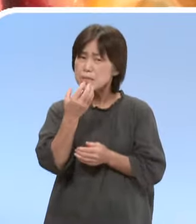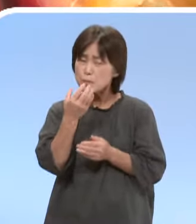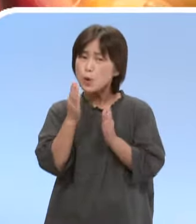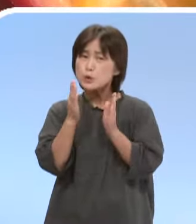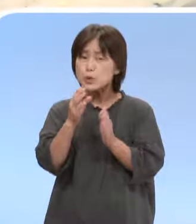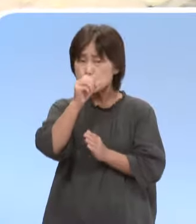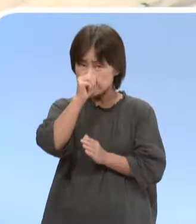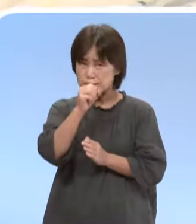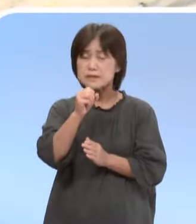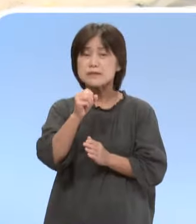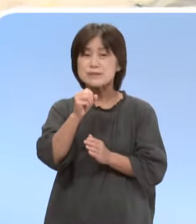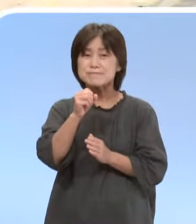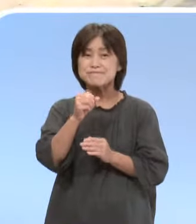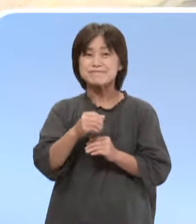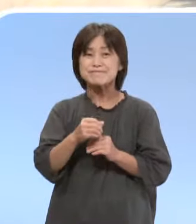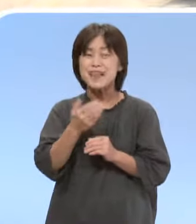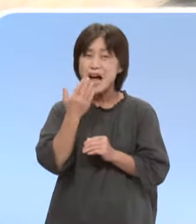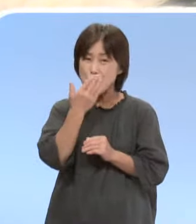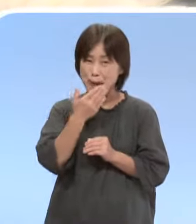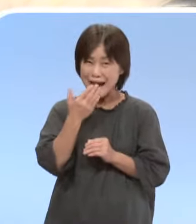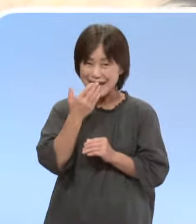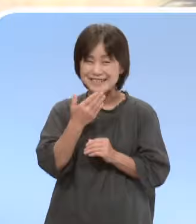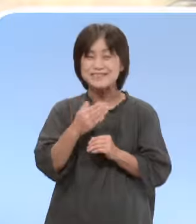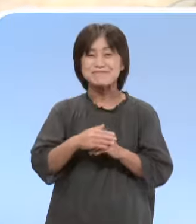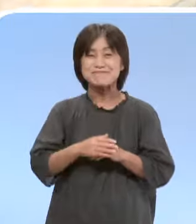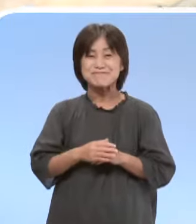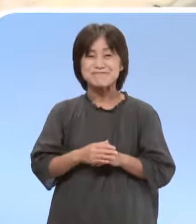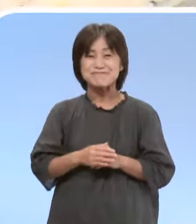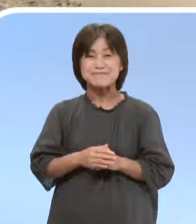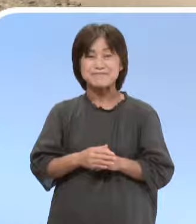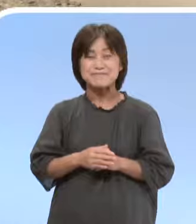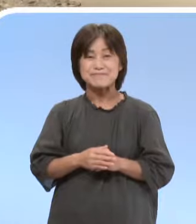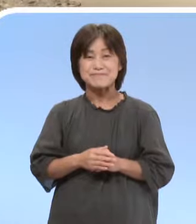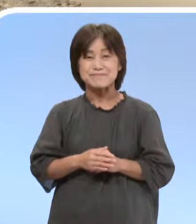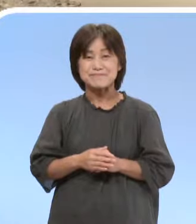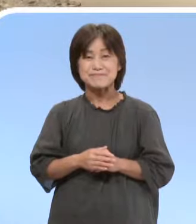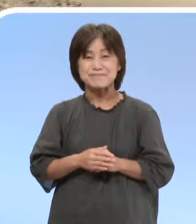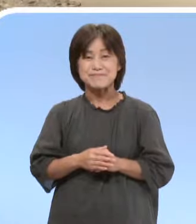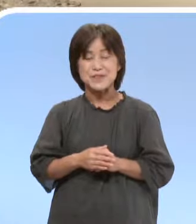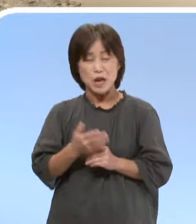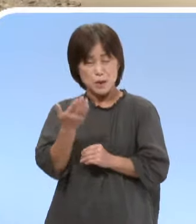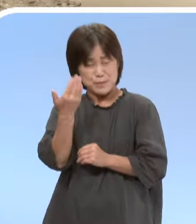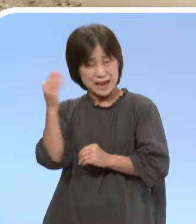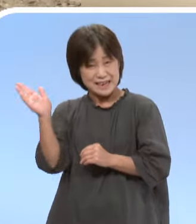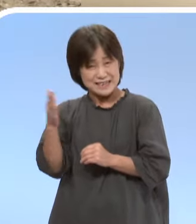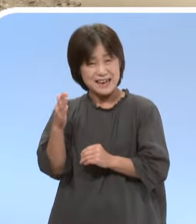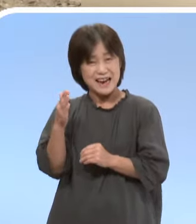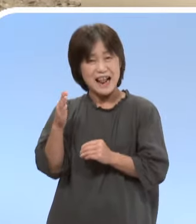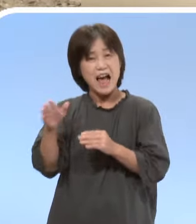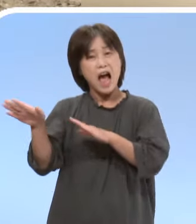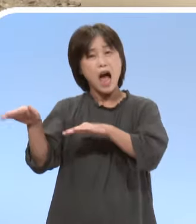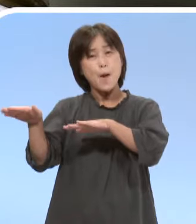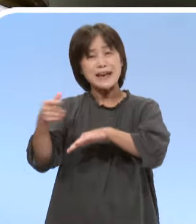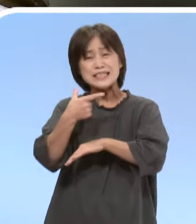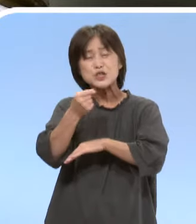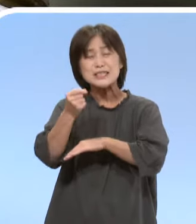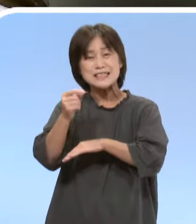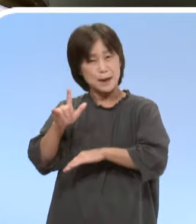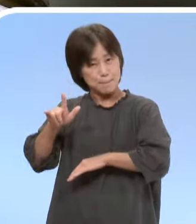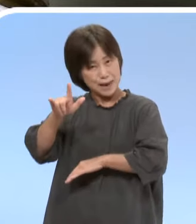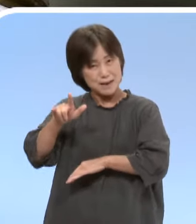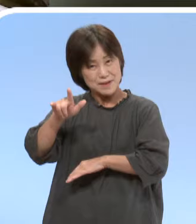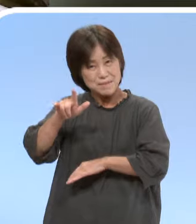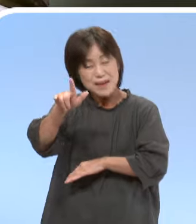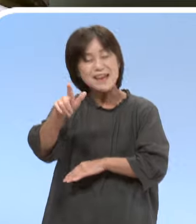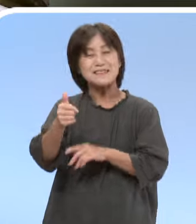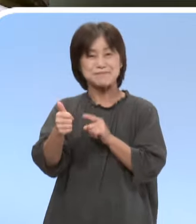い部分も程よくありながら甘みがあって、 はい、 若い頃からハワイが大好きで何